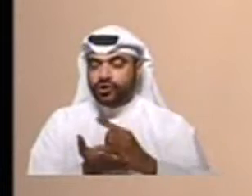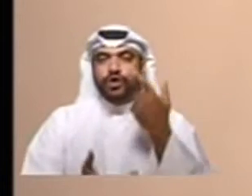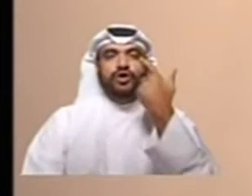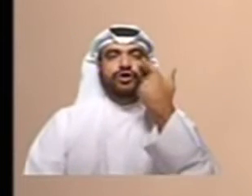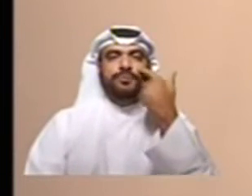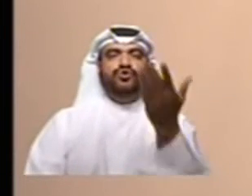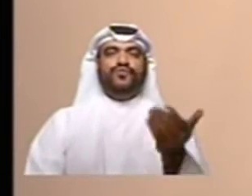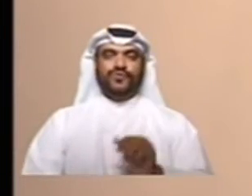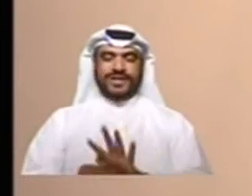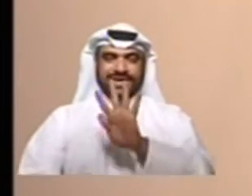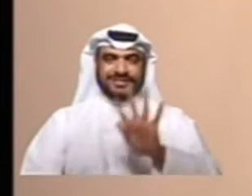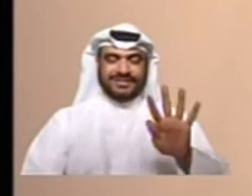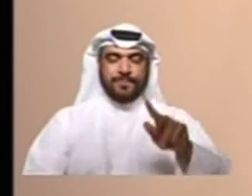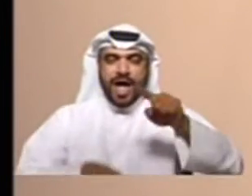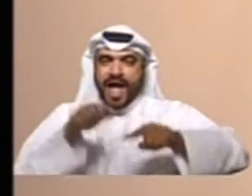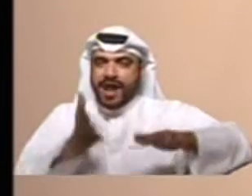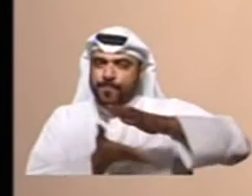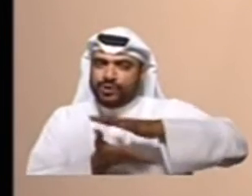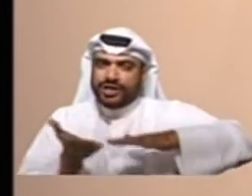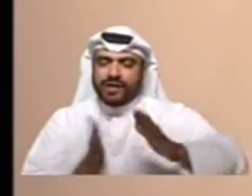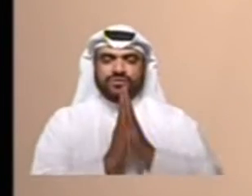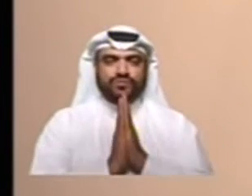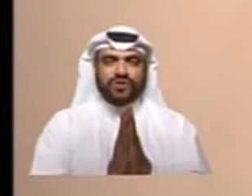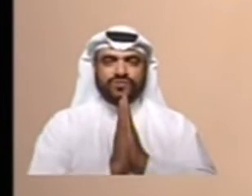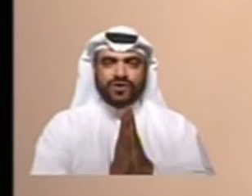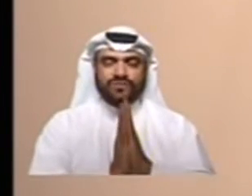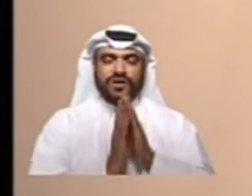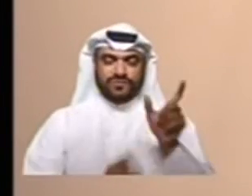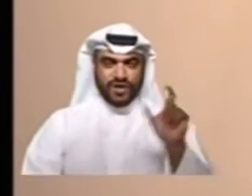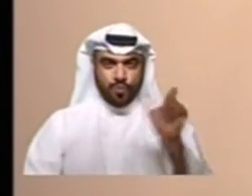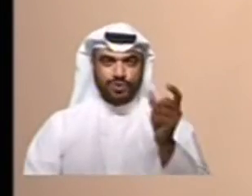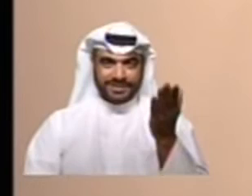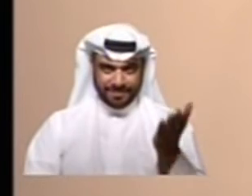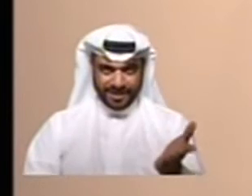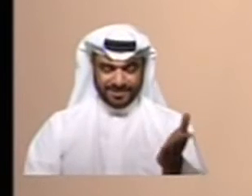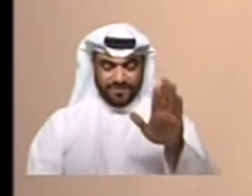على قضية أقلية الروهينجا المسلمة